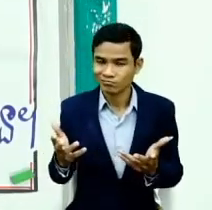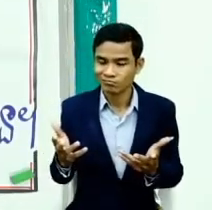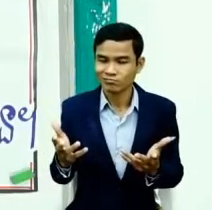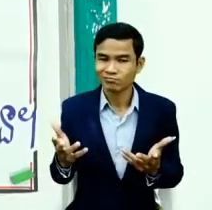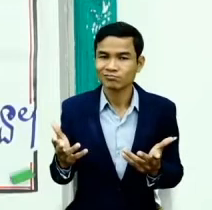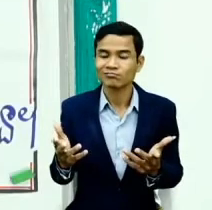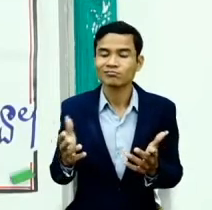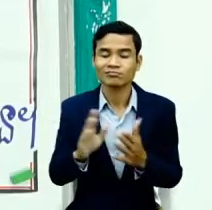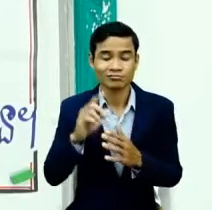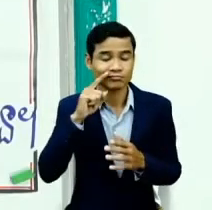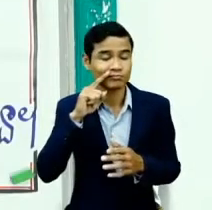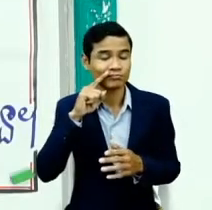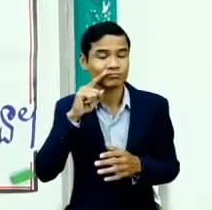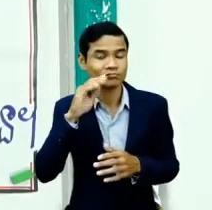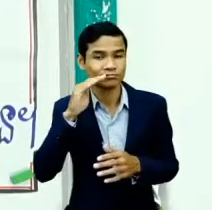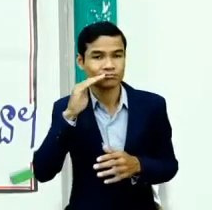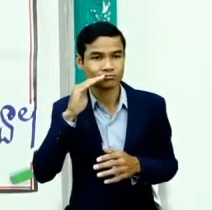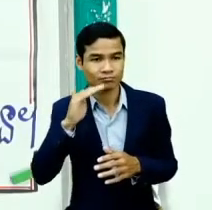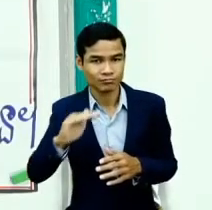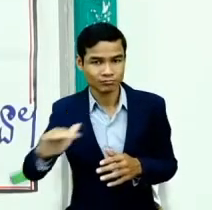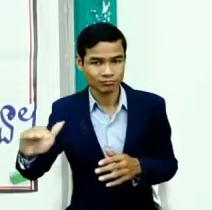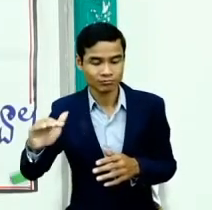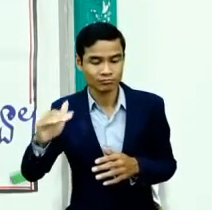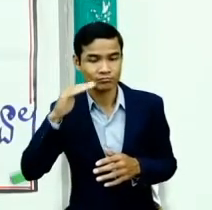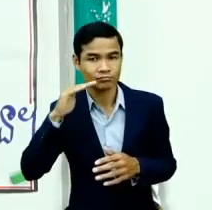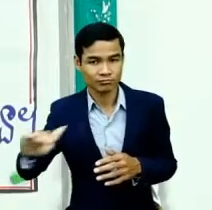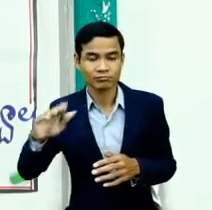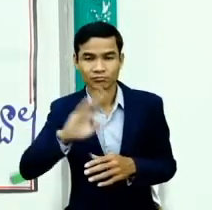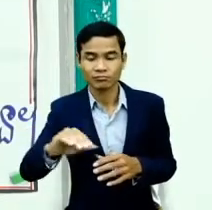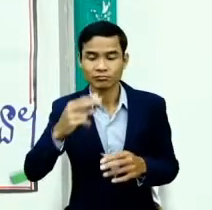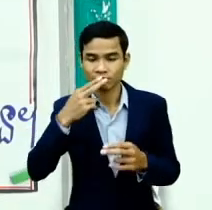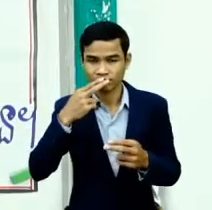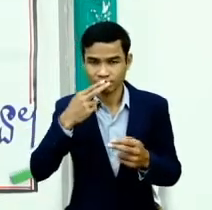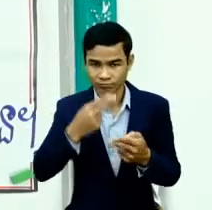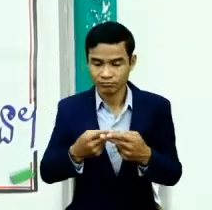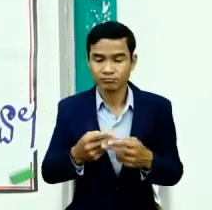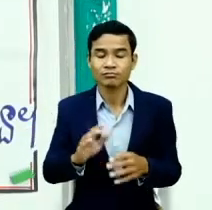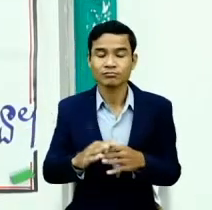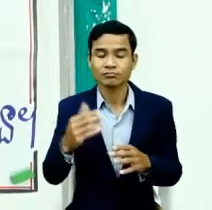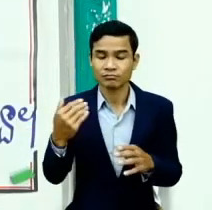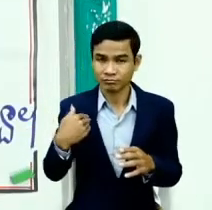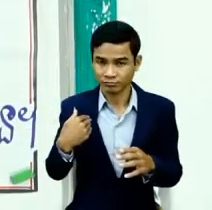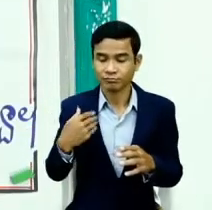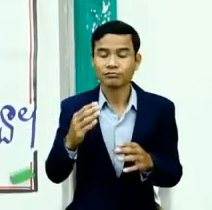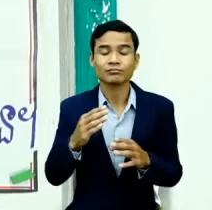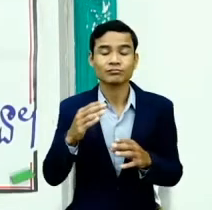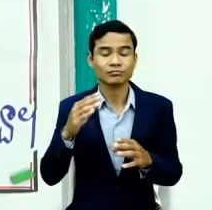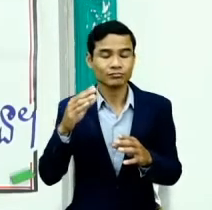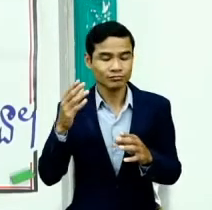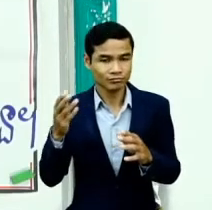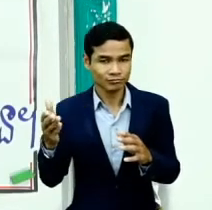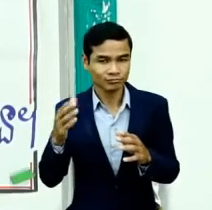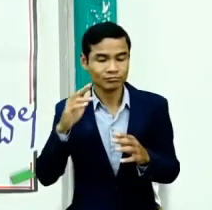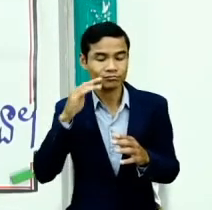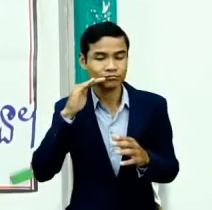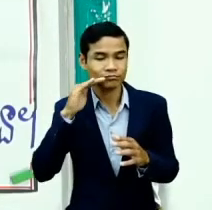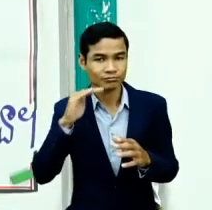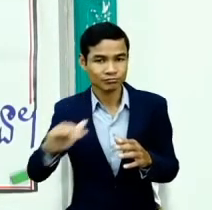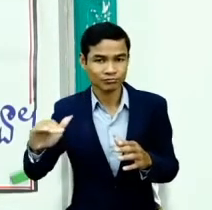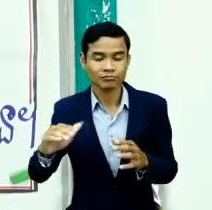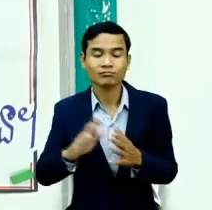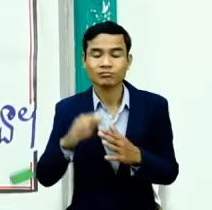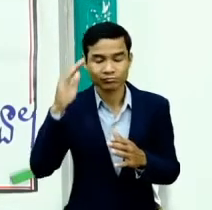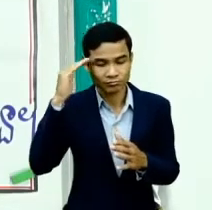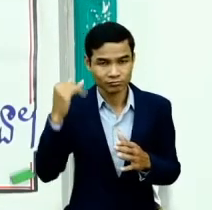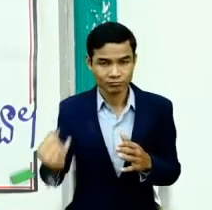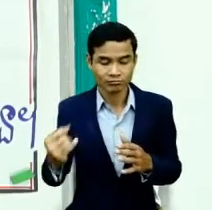sổ phiếp riếp xà để cho nên con trai ta ốt miên đặc biệt sổ phiếp riếp xà chà